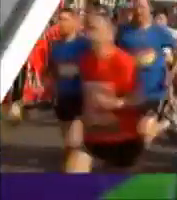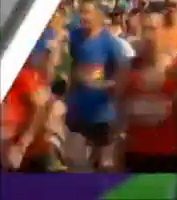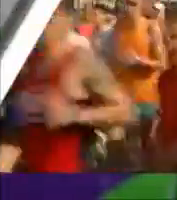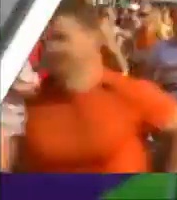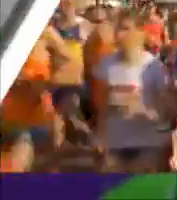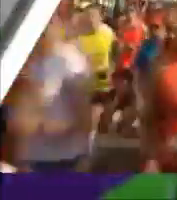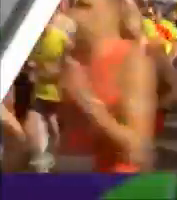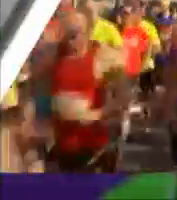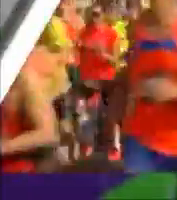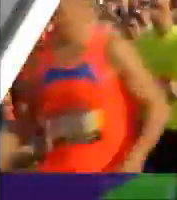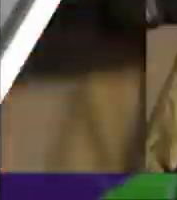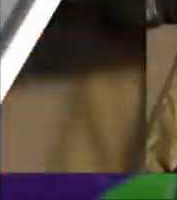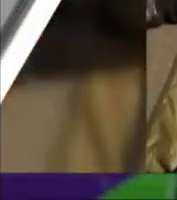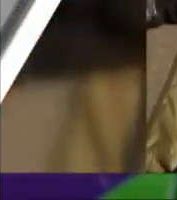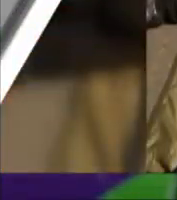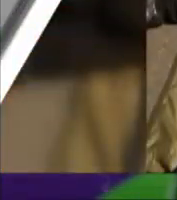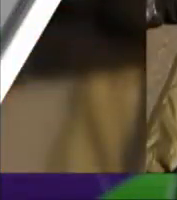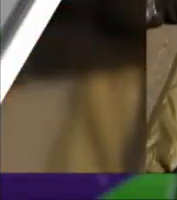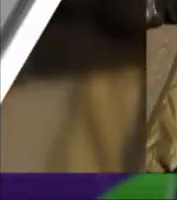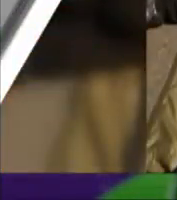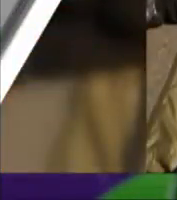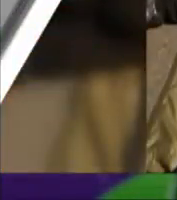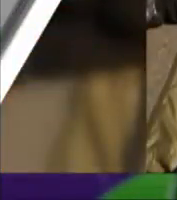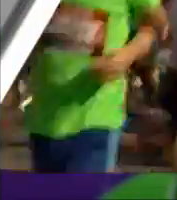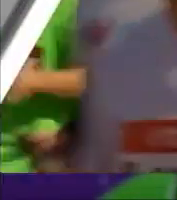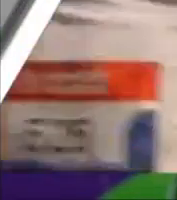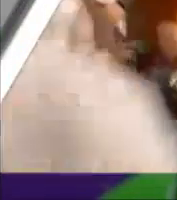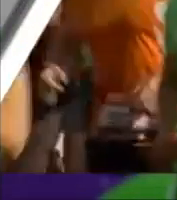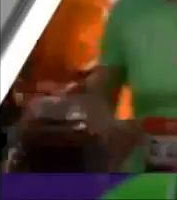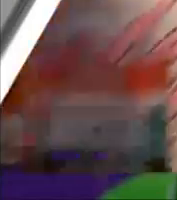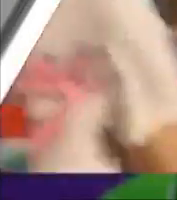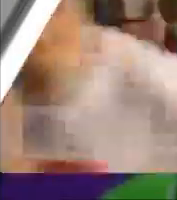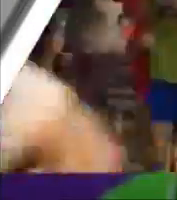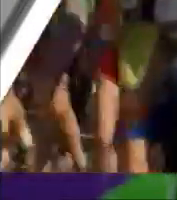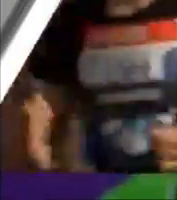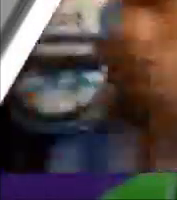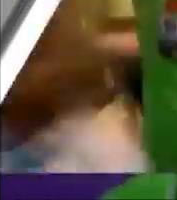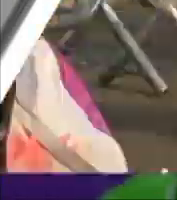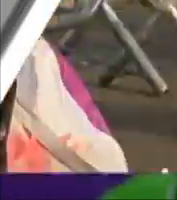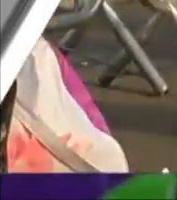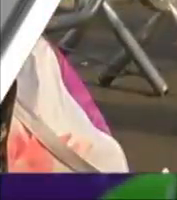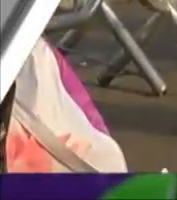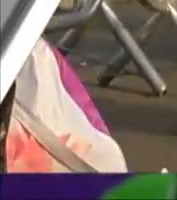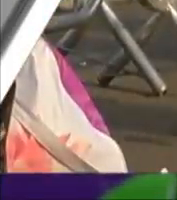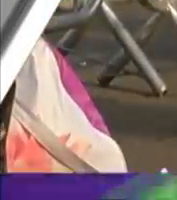У столиці з'ясовують причини смерті учасника вчорашнього напівмарафону. Після забігу в шпиталі опинились 12 осіб.